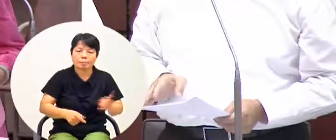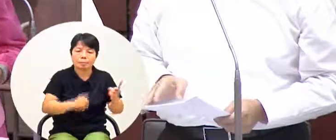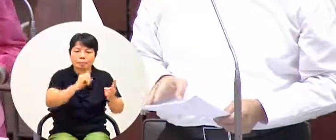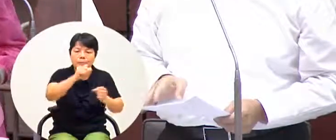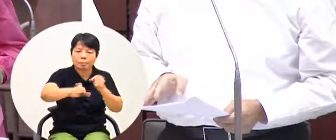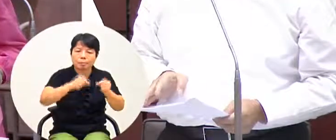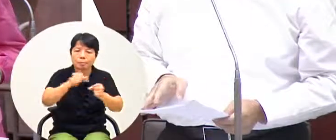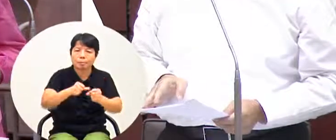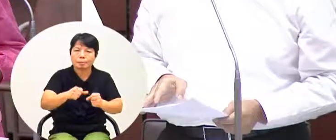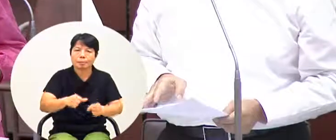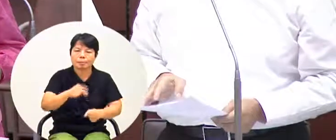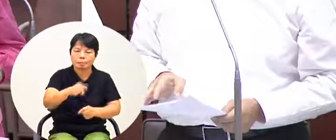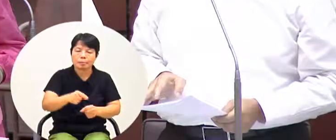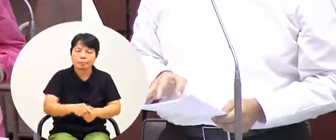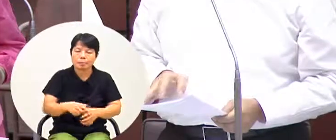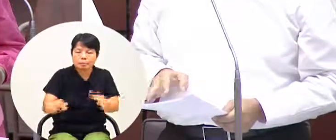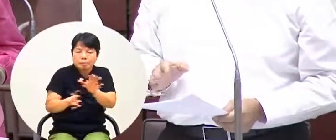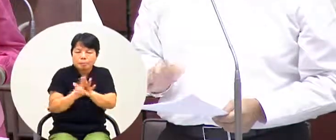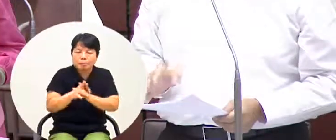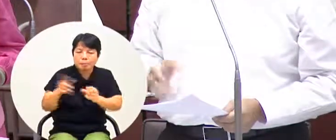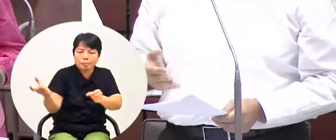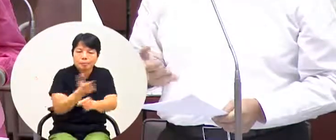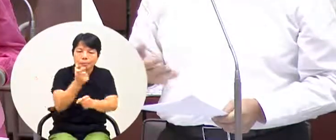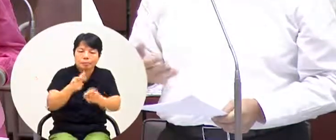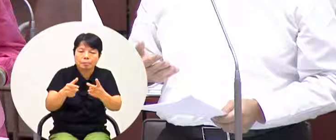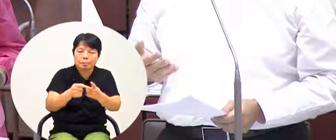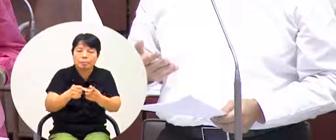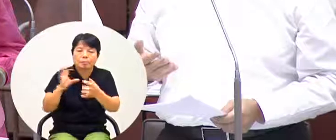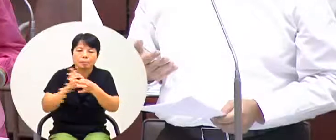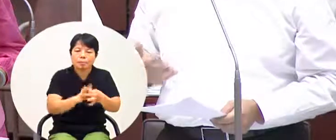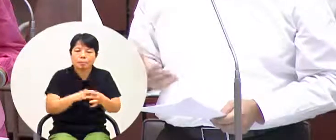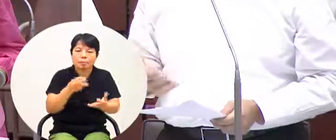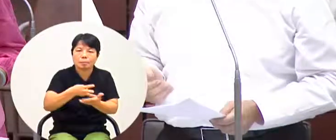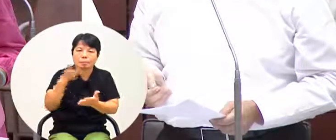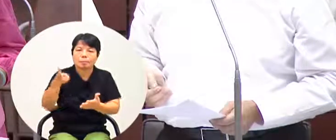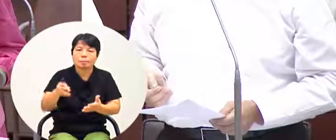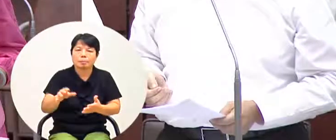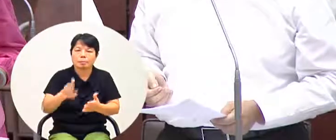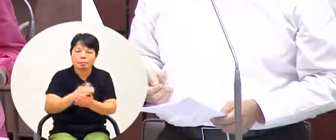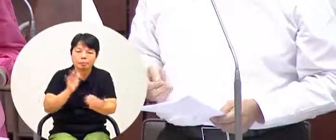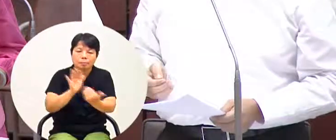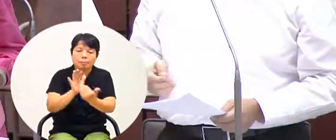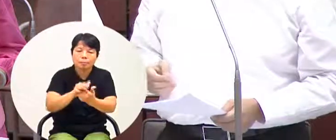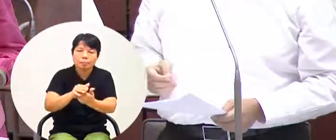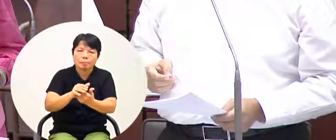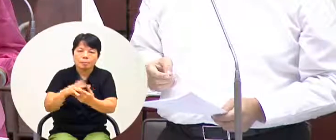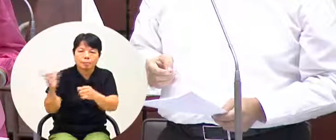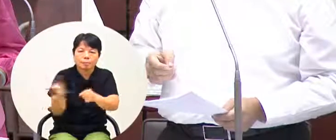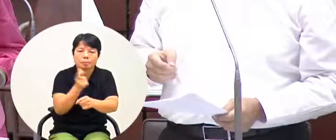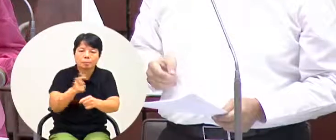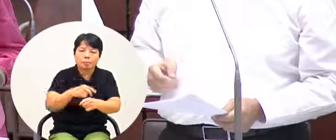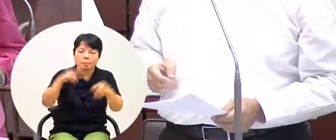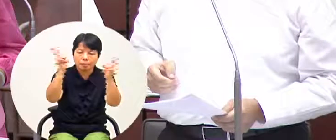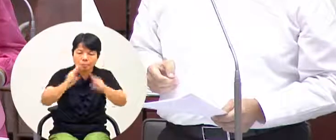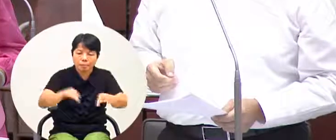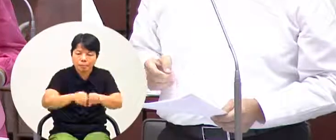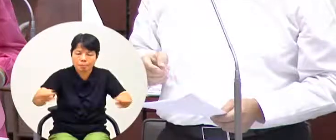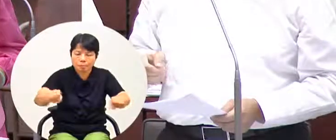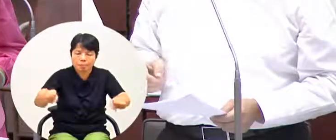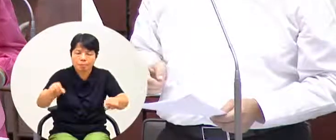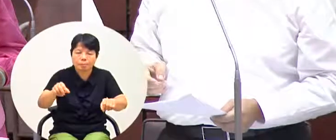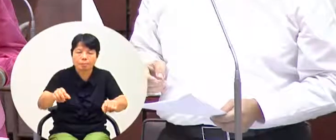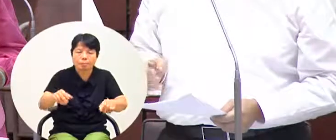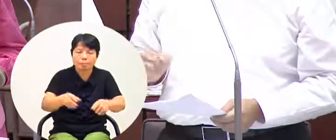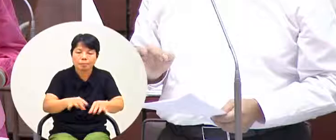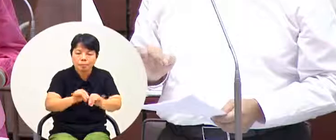风跟梅基台风之后，它有一个蝗灾型的电缆线的下地，这是从106年